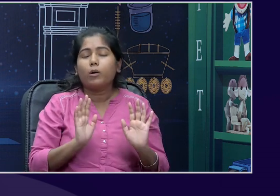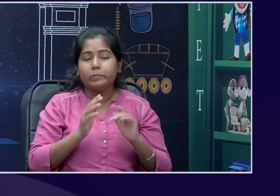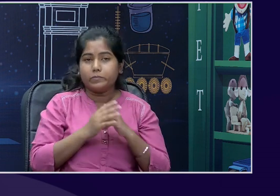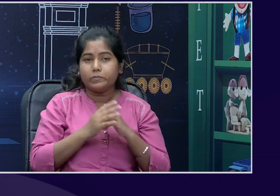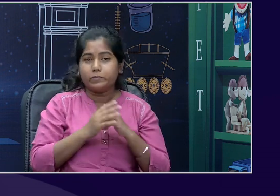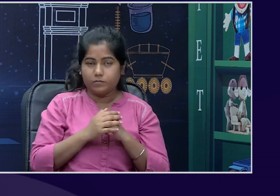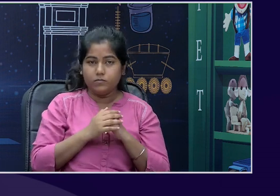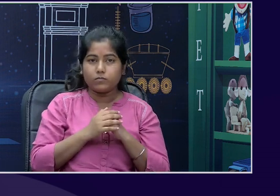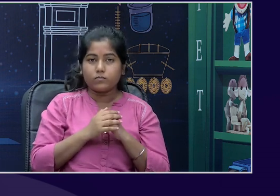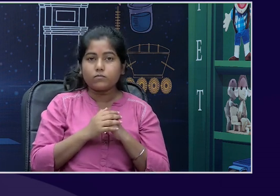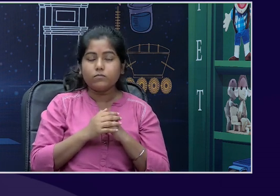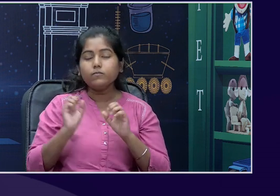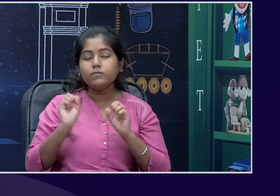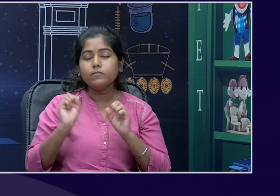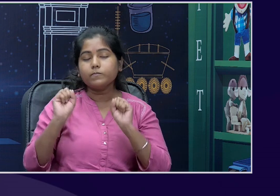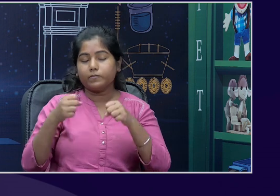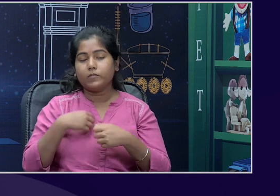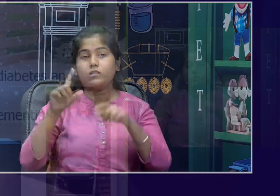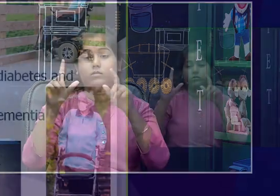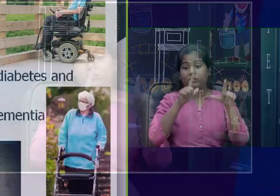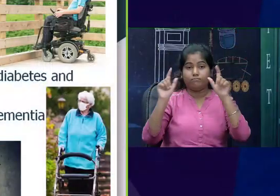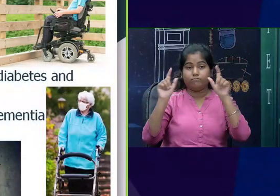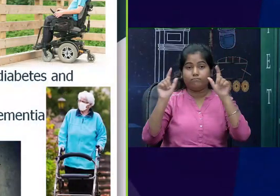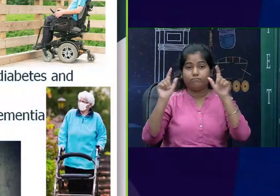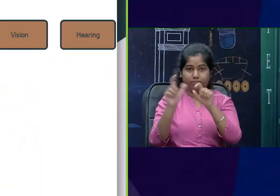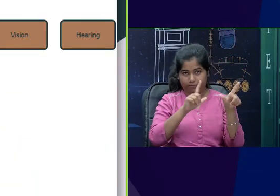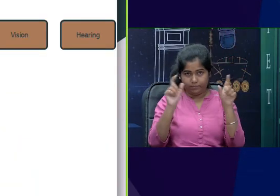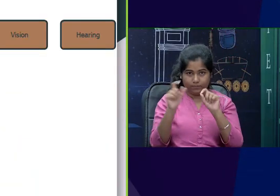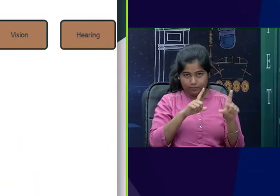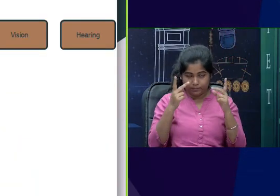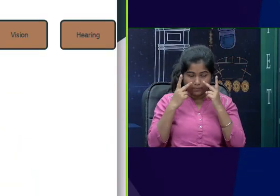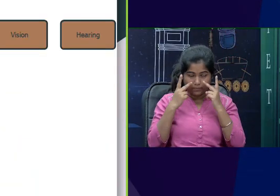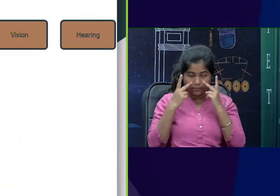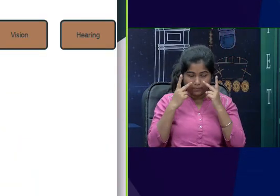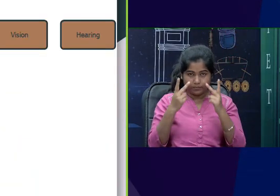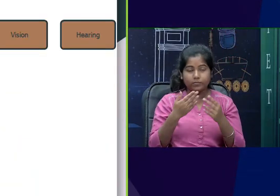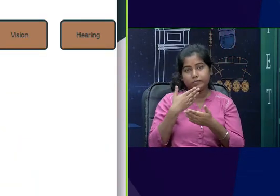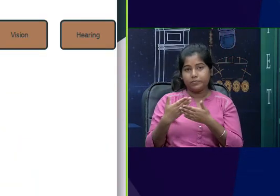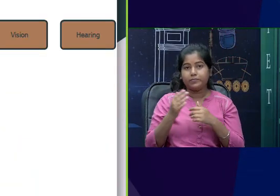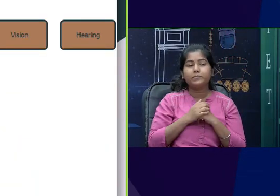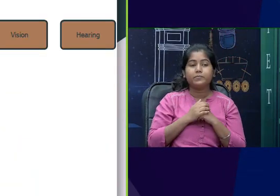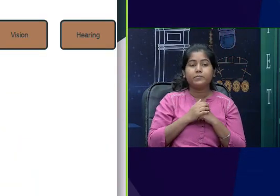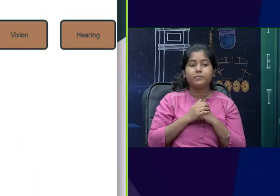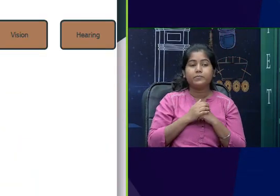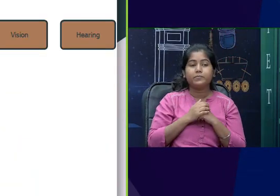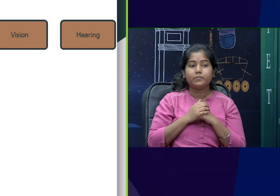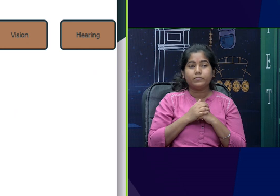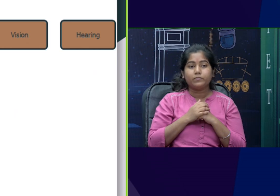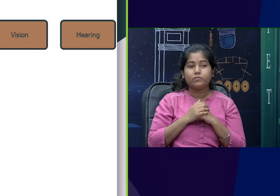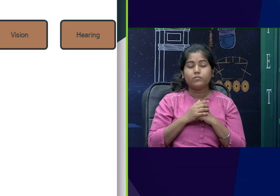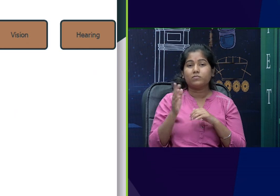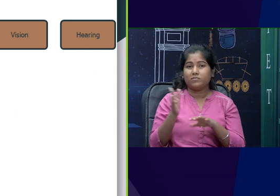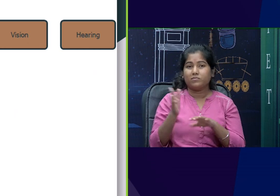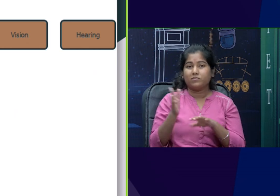प्लीज आप नेक्स्ट स्लाइड कीजिए, थर्ड स्लाइड, इसे नेक्स्ट स्लाइड, हाँ थैंक यू। आपका